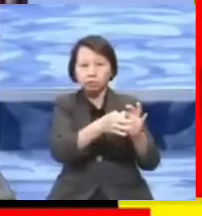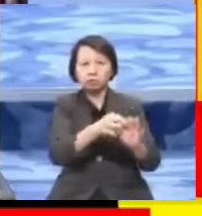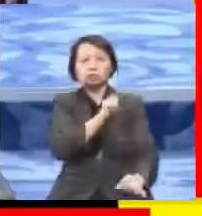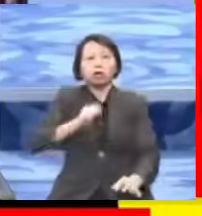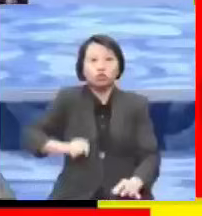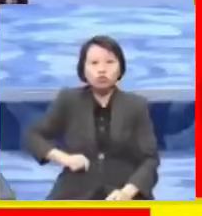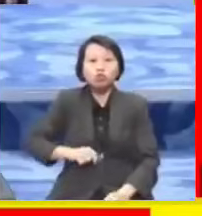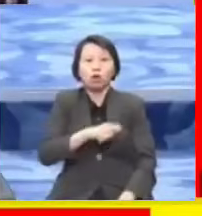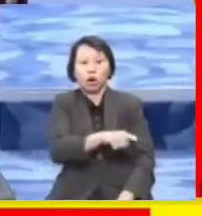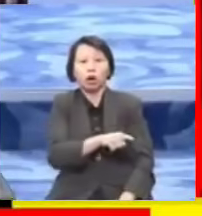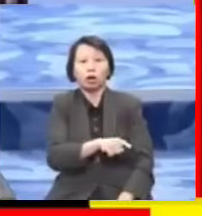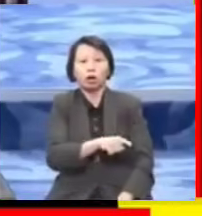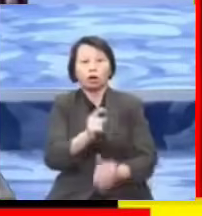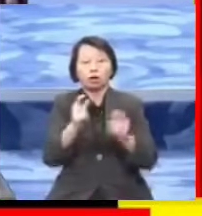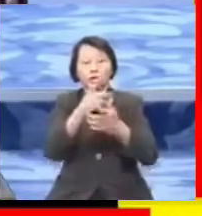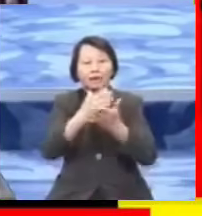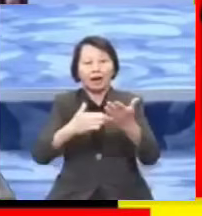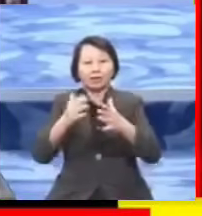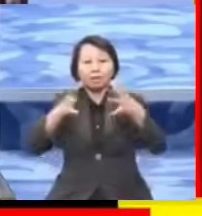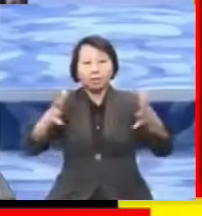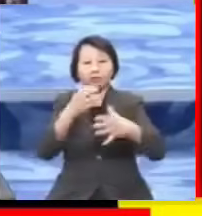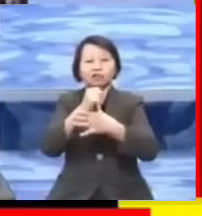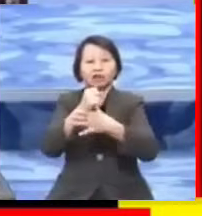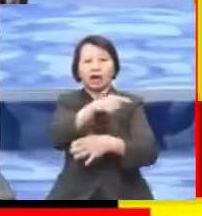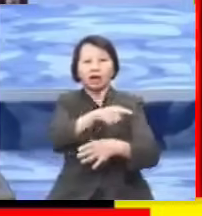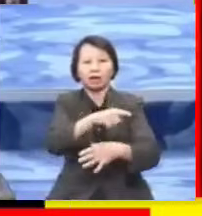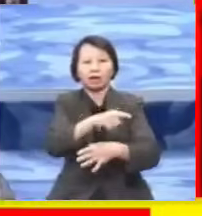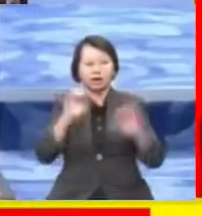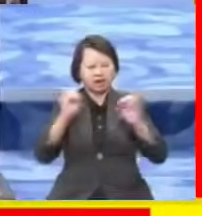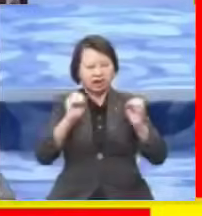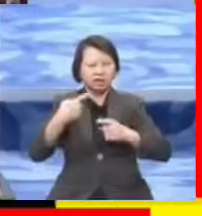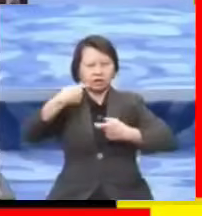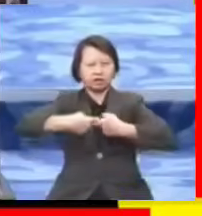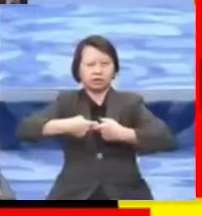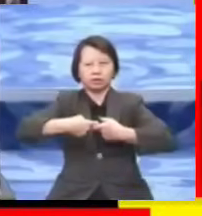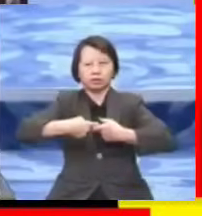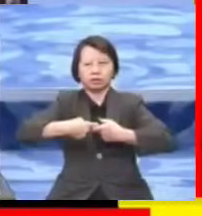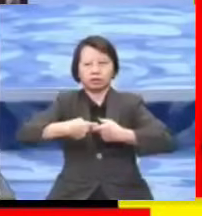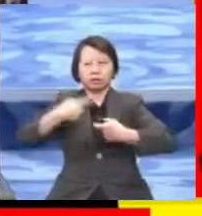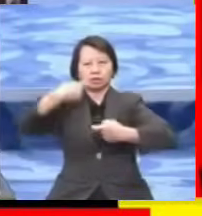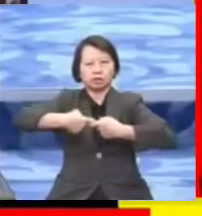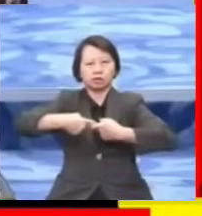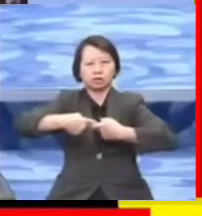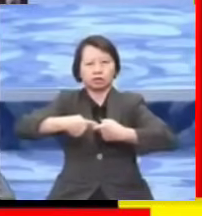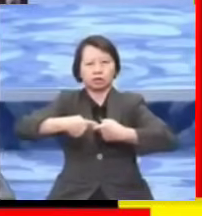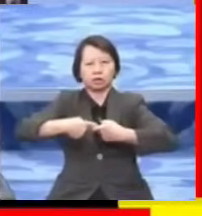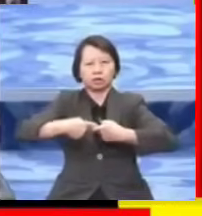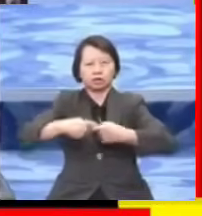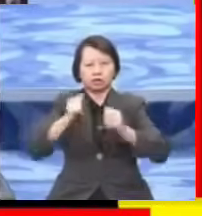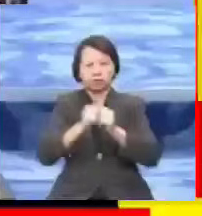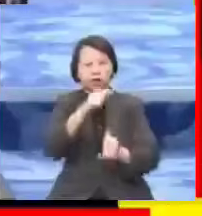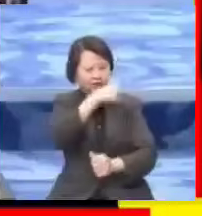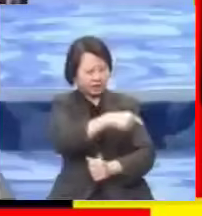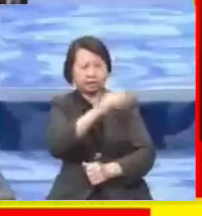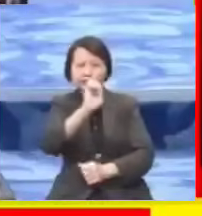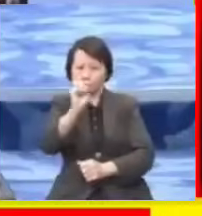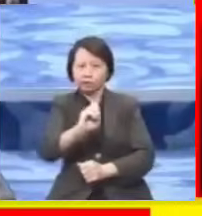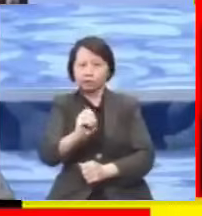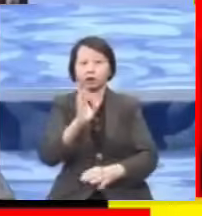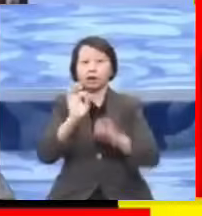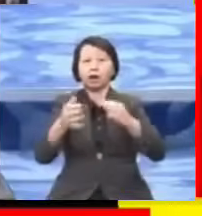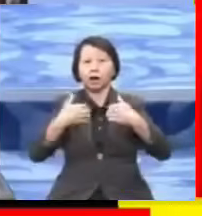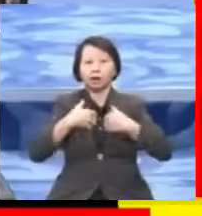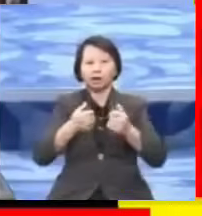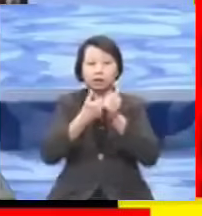Tuanku sebahagian besar sahamnya. Ini tidak ada kemengena dengan suara Farah. Kalau ada pun, dia